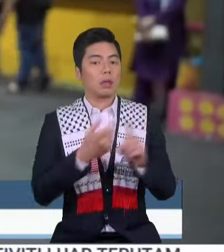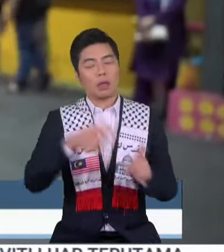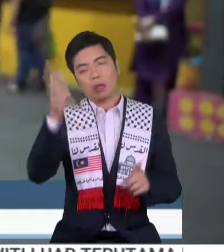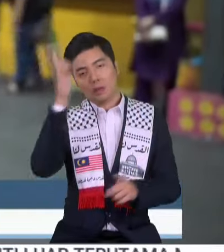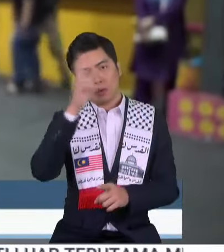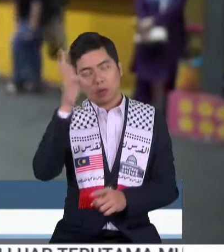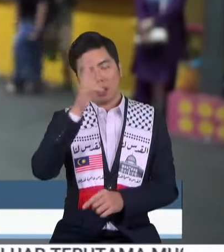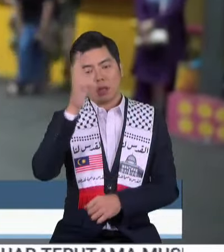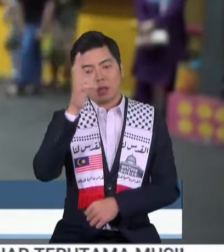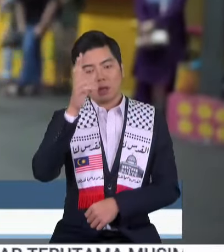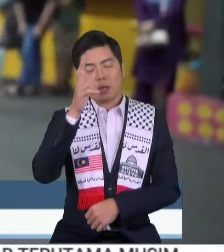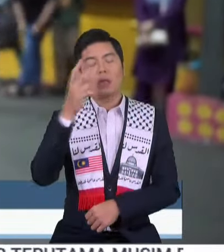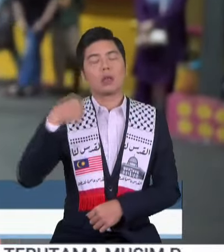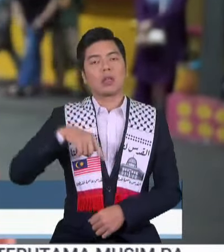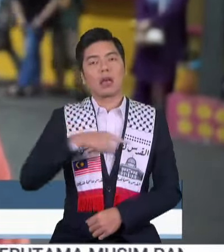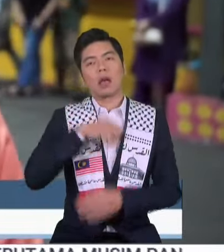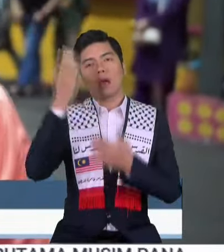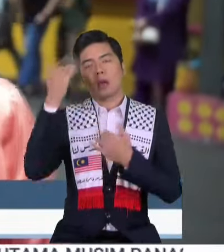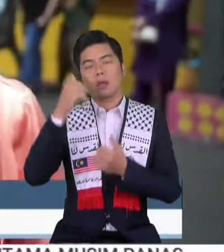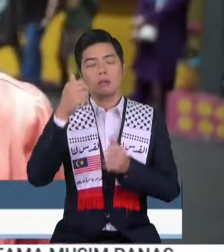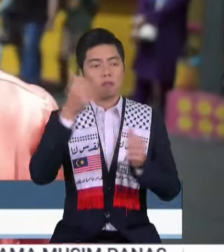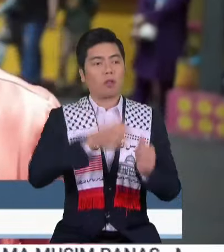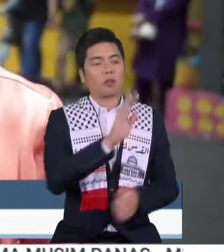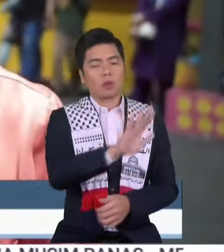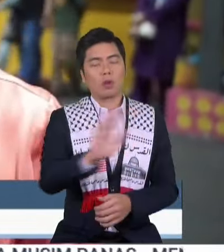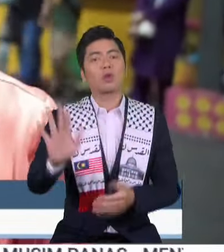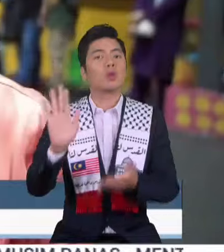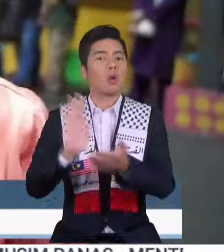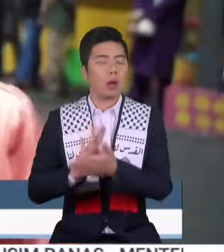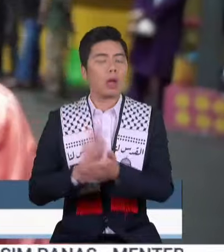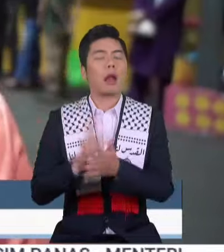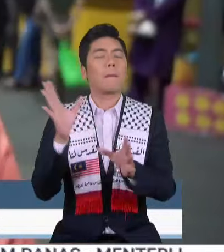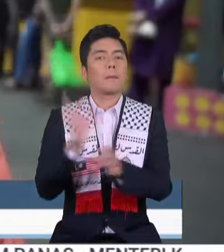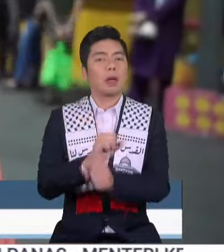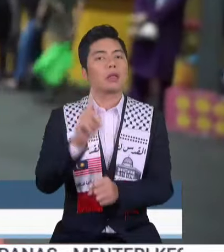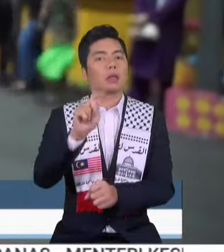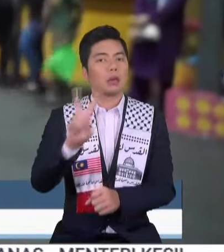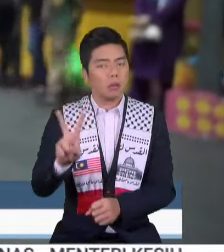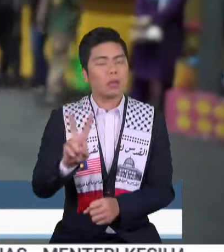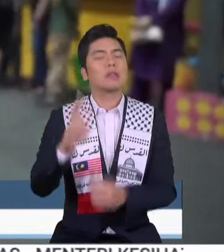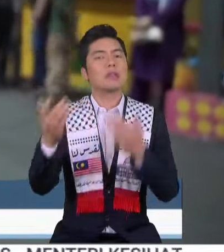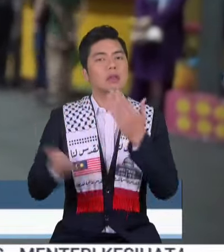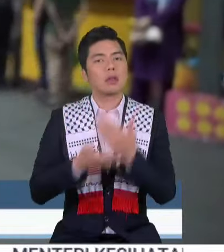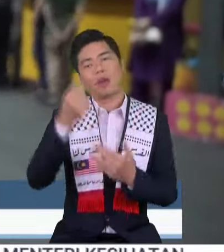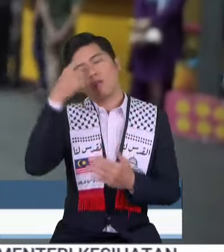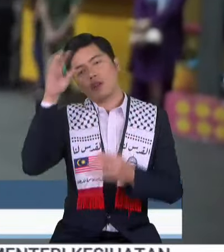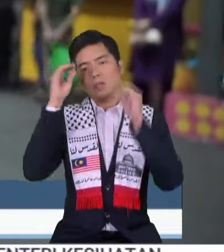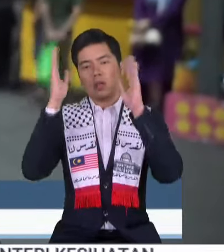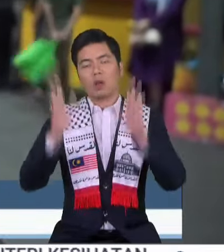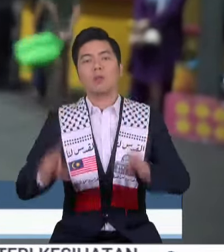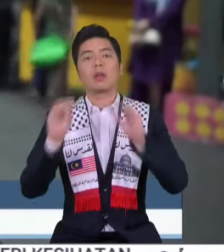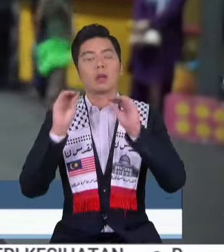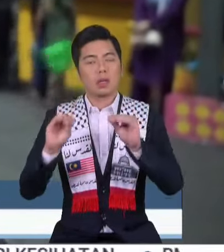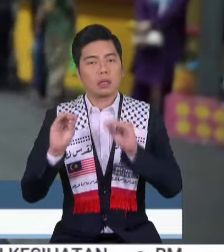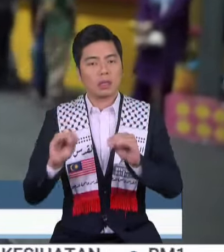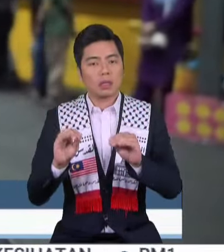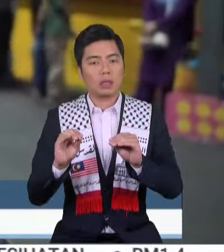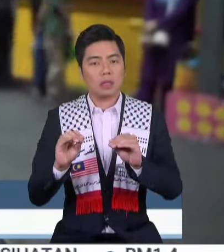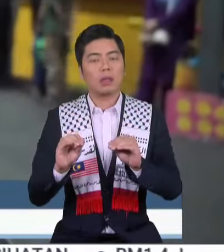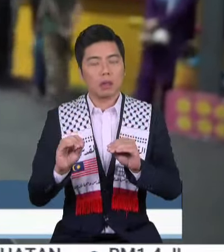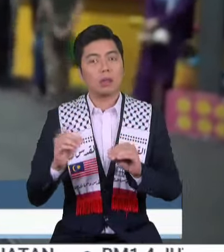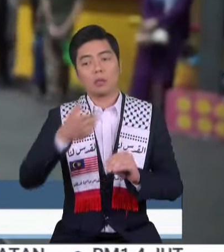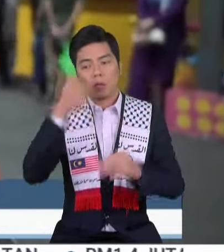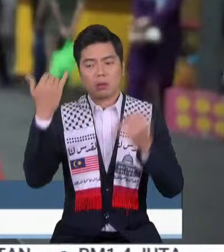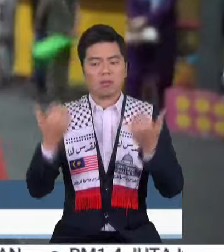dapat memastikan bahawa setiap sekolah di negeri Sarawak ini mempunyai smart TV mudah untuk guru-guru mengajar, terutamanya di zaman